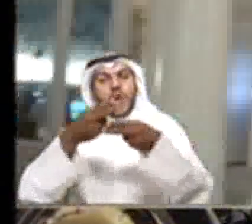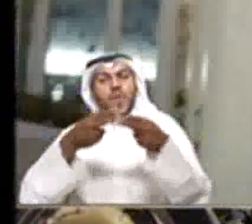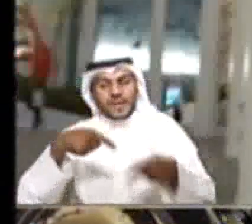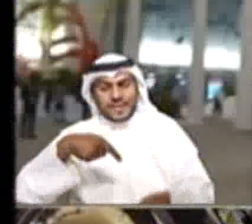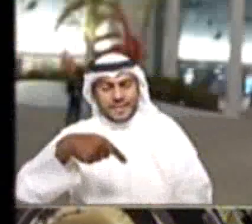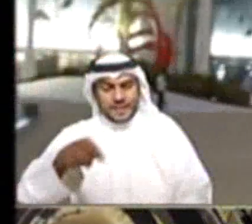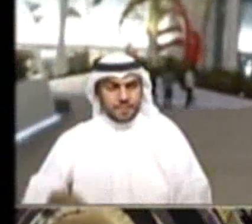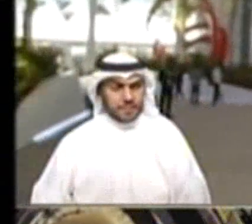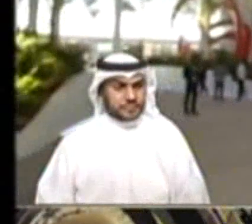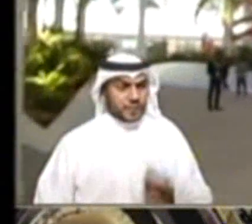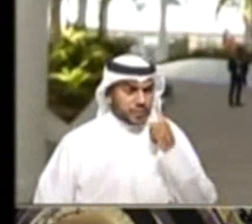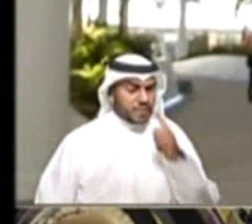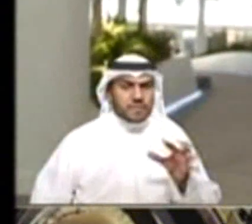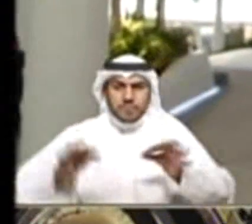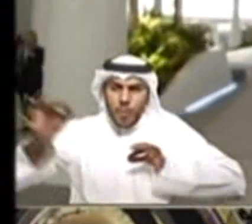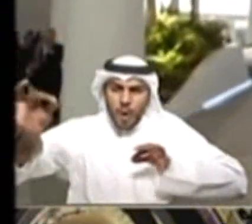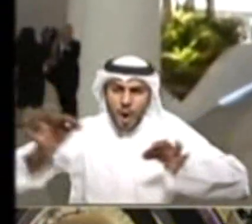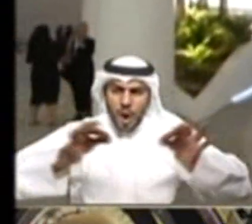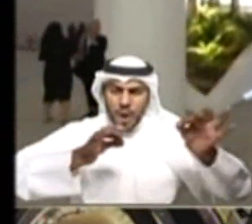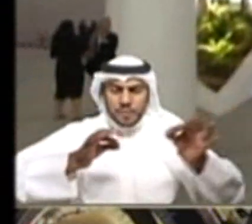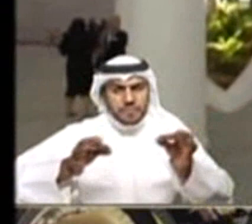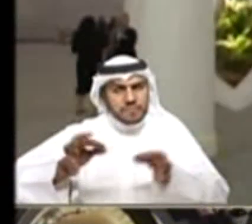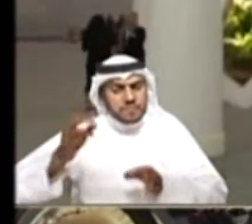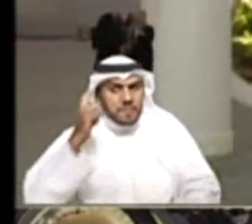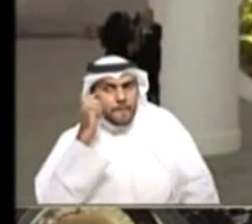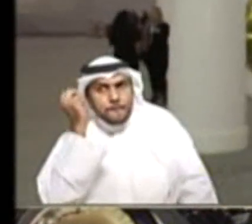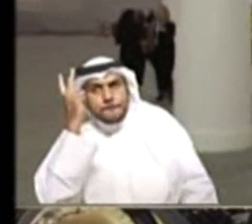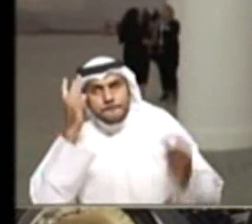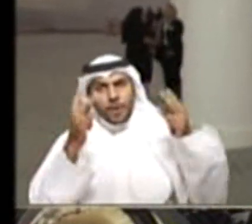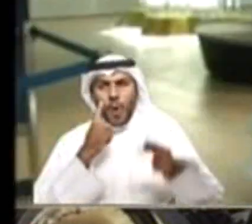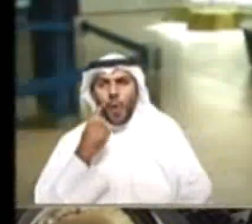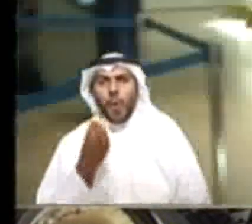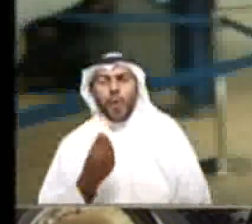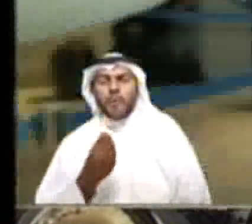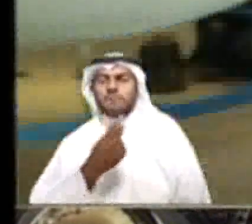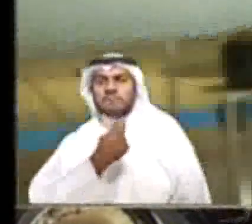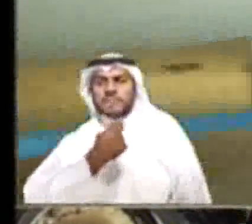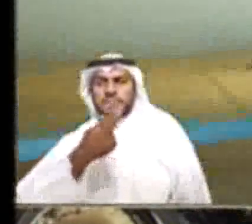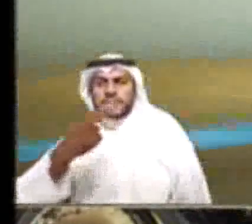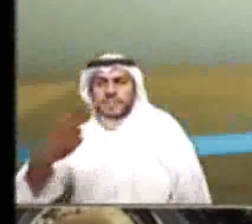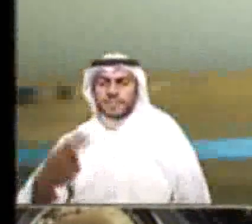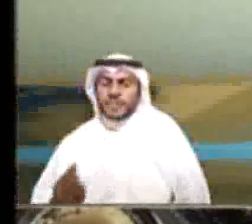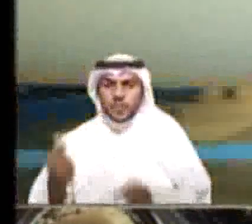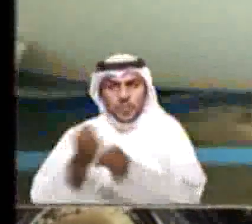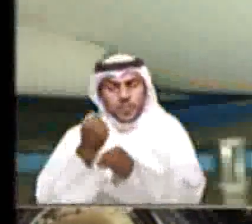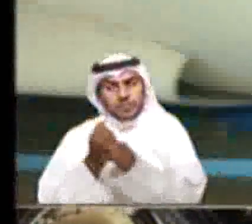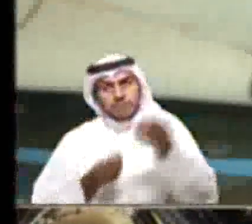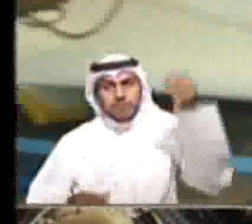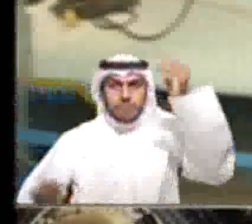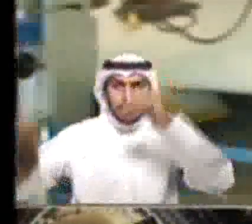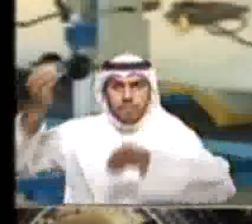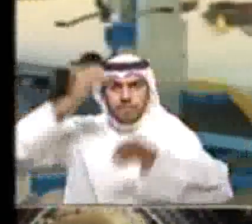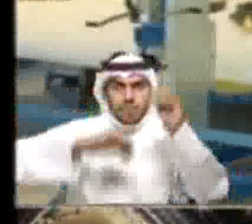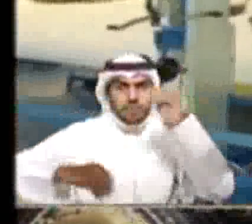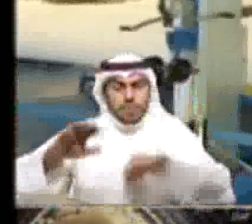الأميري عبد العزيز أسحق الجائزة العالمية في حفل نظمته مؤسسة جائزة المباني العالمية البريطانية